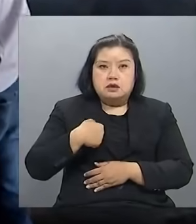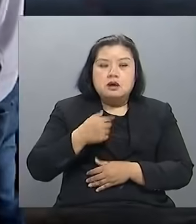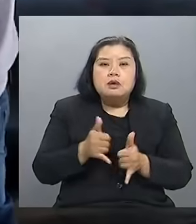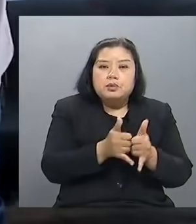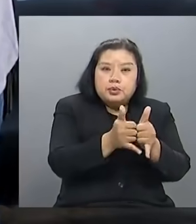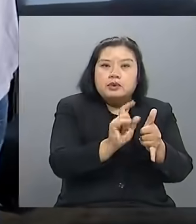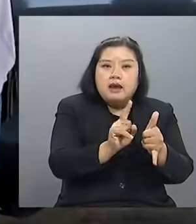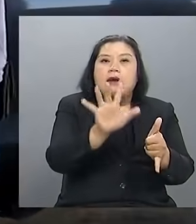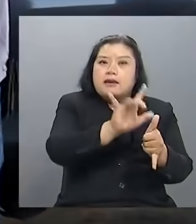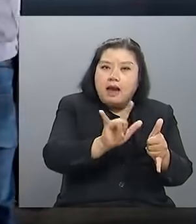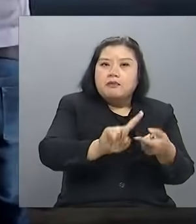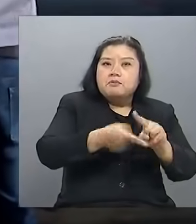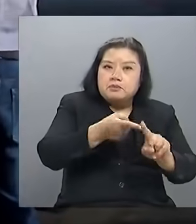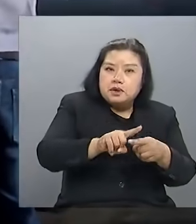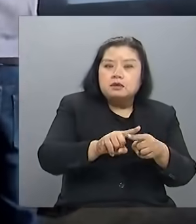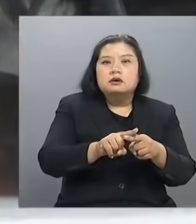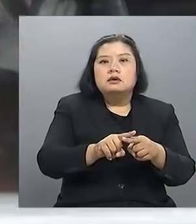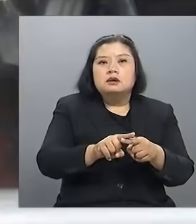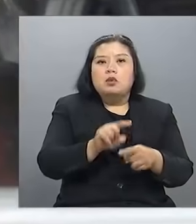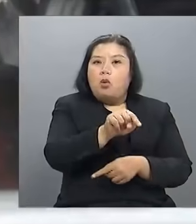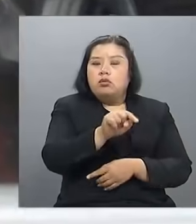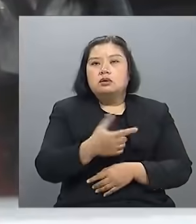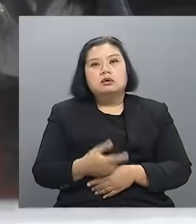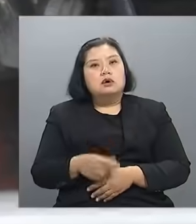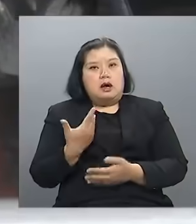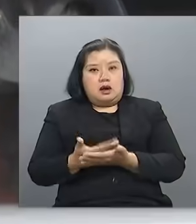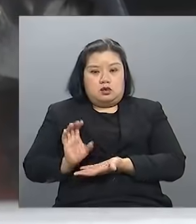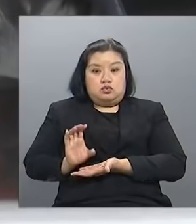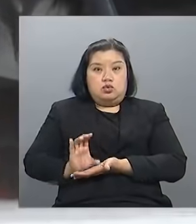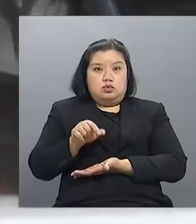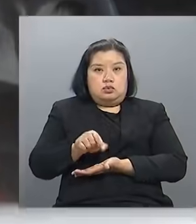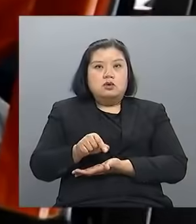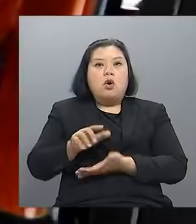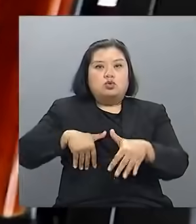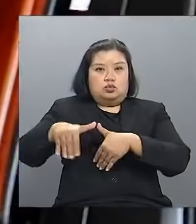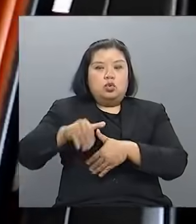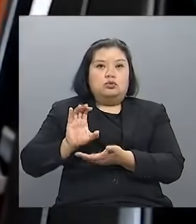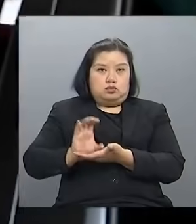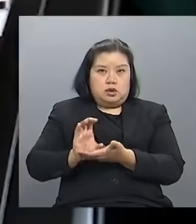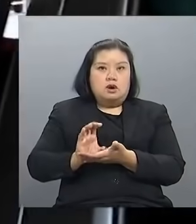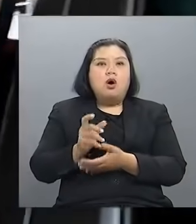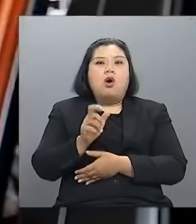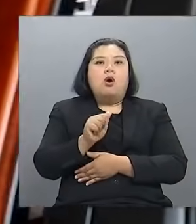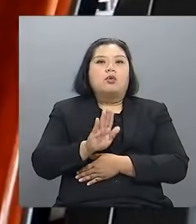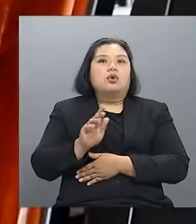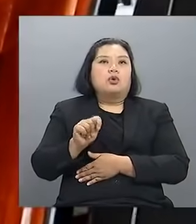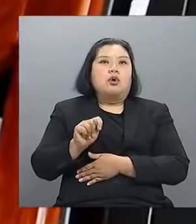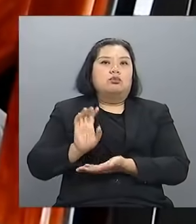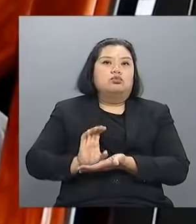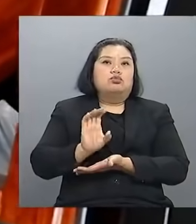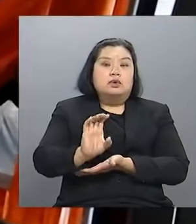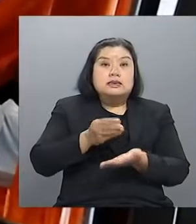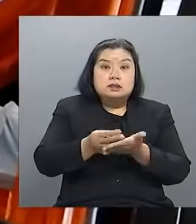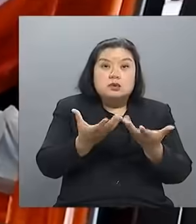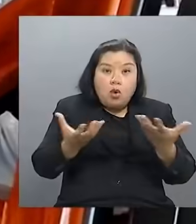พื่อนๆ นะคะทางอำเภอก็ได้ใช้เงินกองทุนหมู่บ้านนะคะใช้เงินขององค์กรปกครองส่วนท้องถิ่นในการจัดถุงยังชีพ